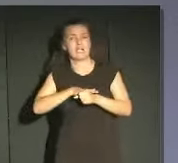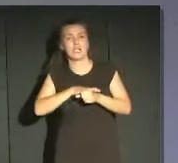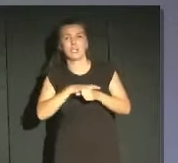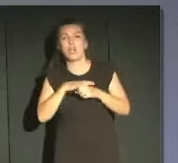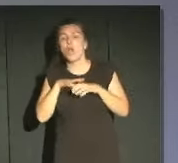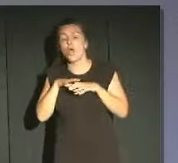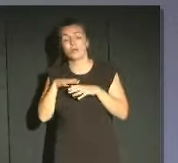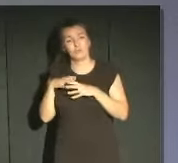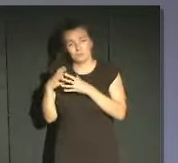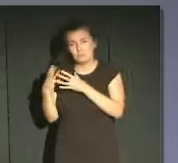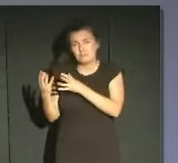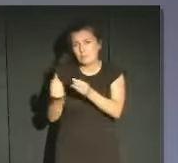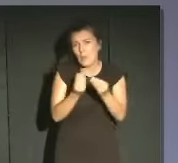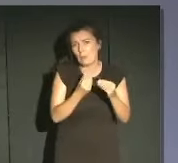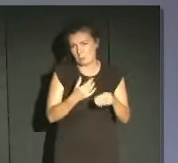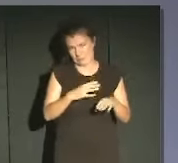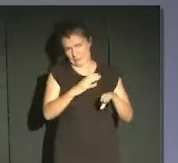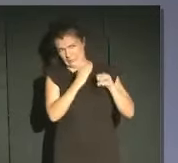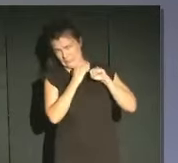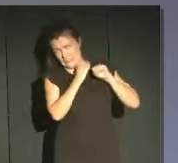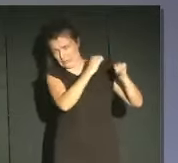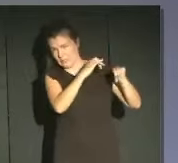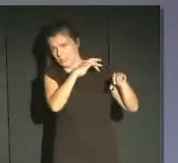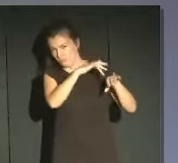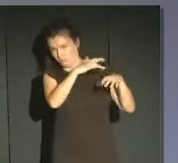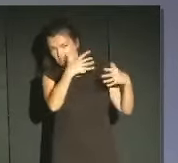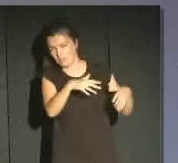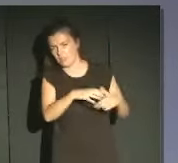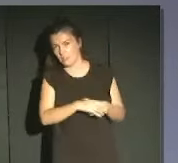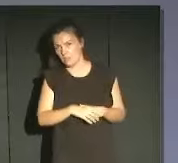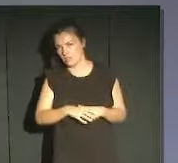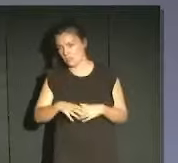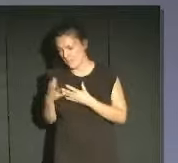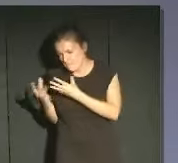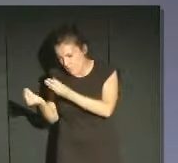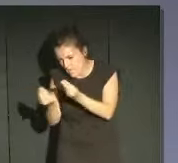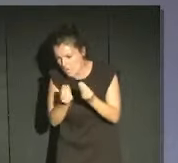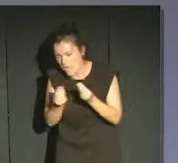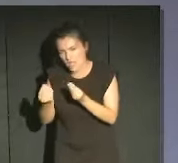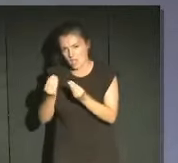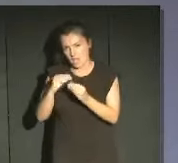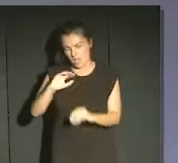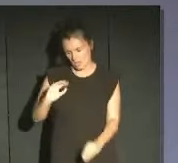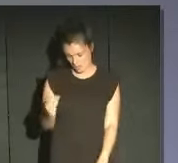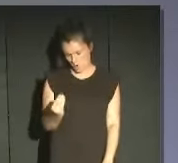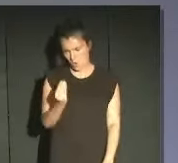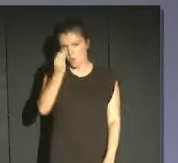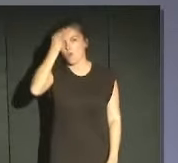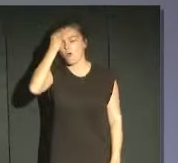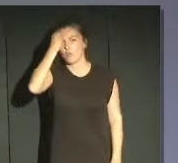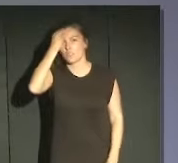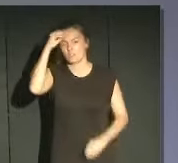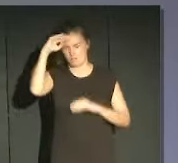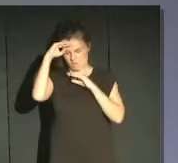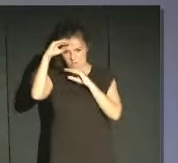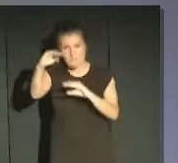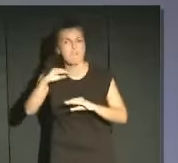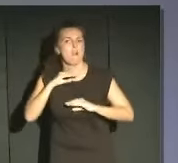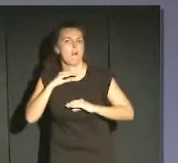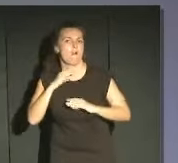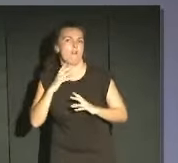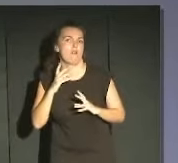peuples qui ont été esclav aviser prennent conscience prennent confiance et souhaite